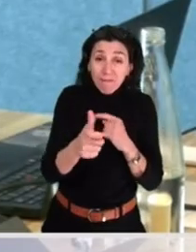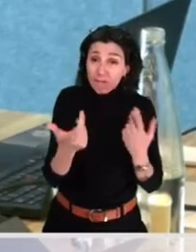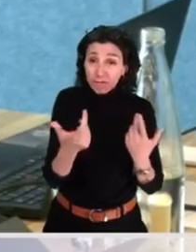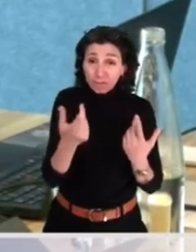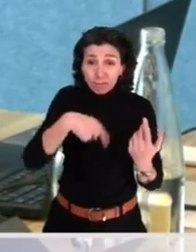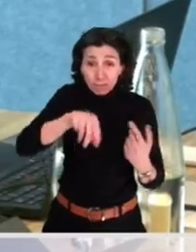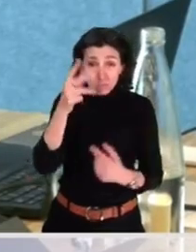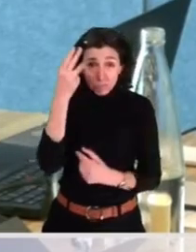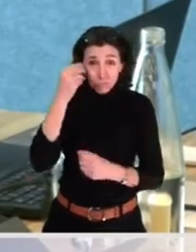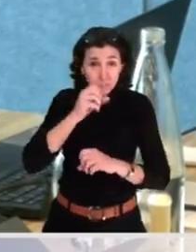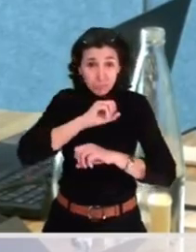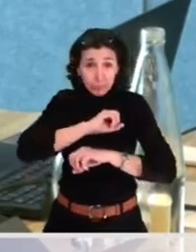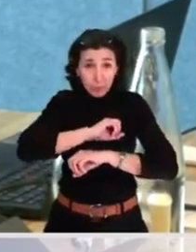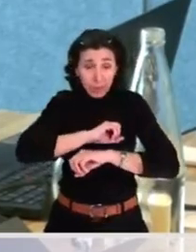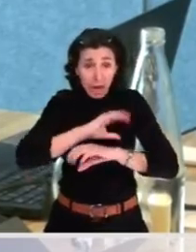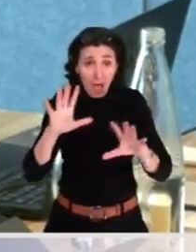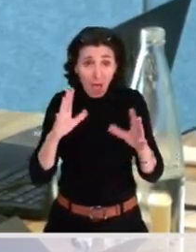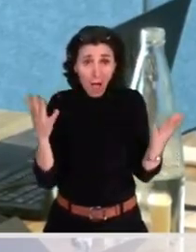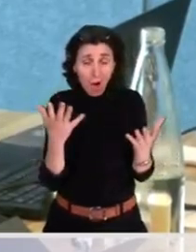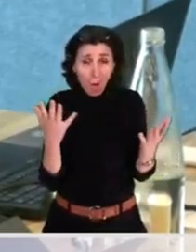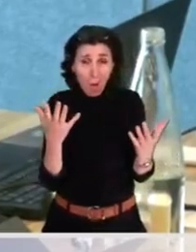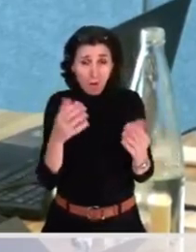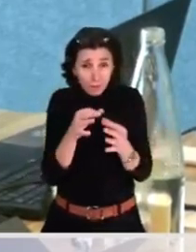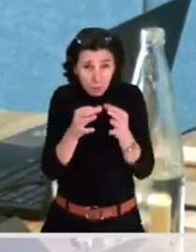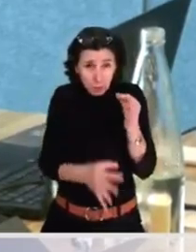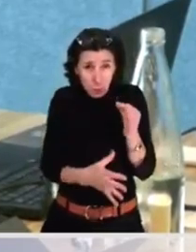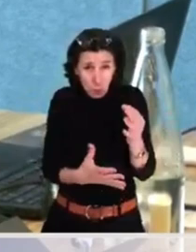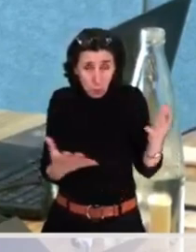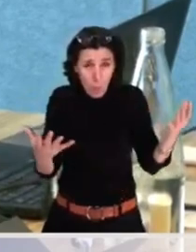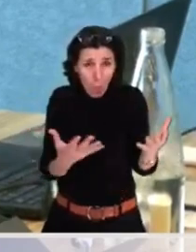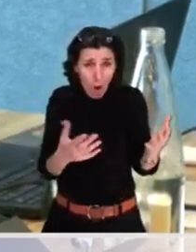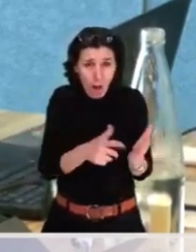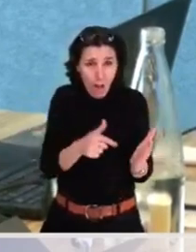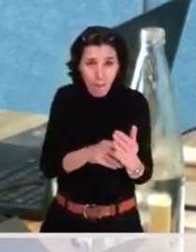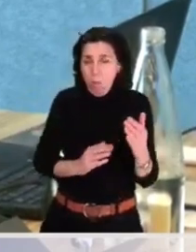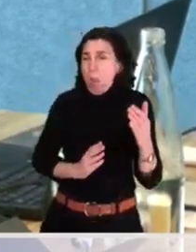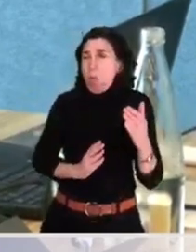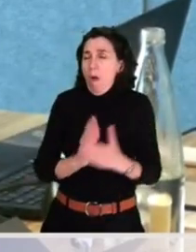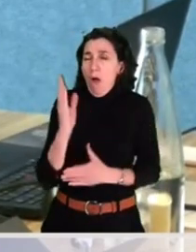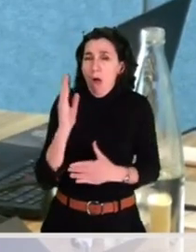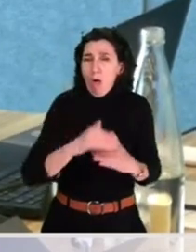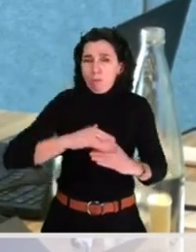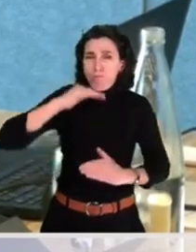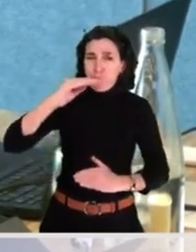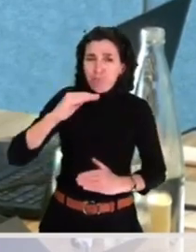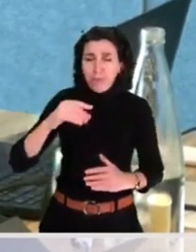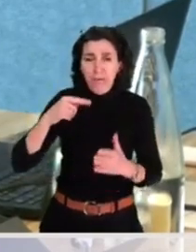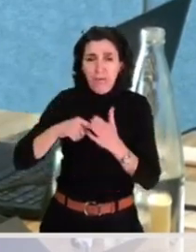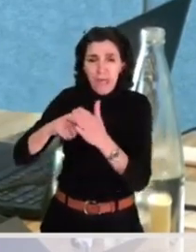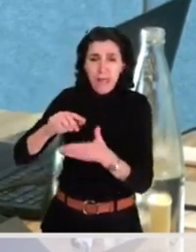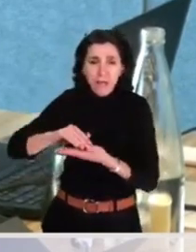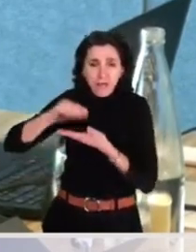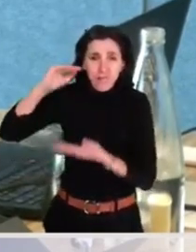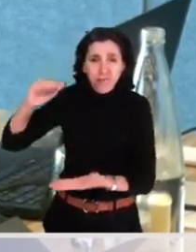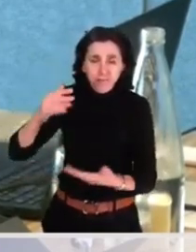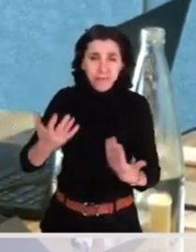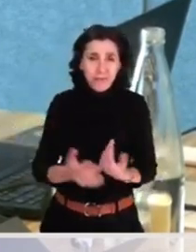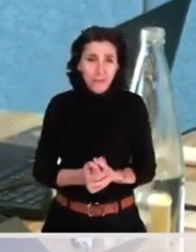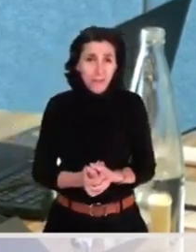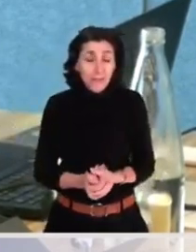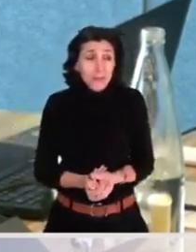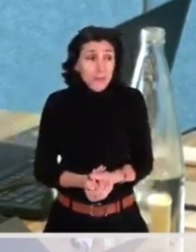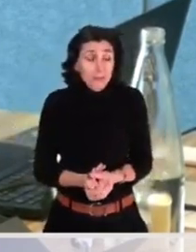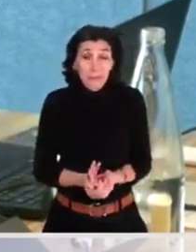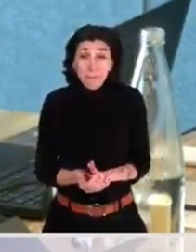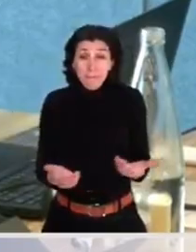solutions seraient, si vous poursuivez, des impôts énormes et un endettement. Donc, c'est ça que je